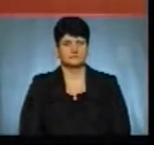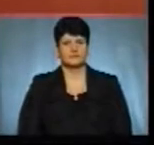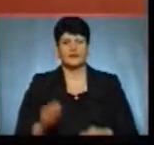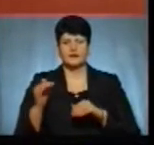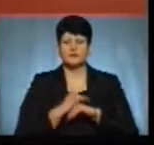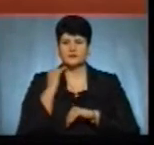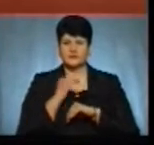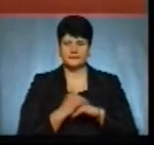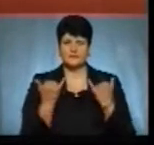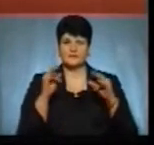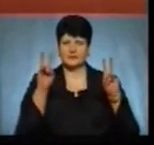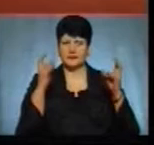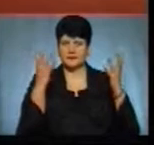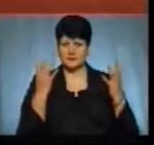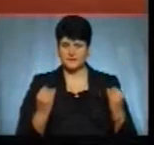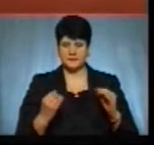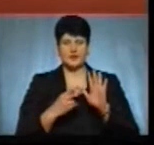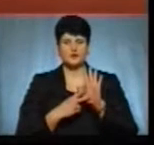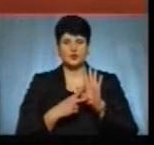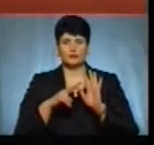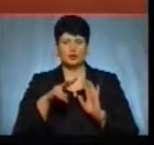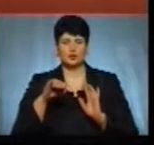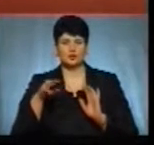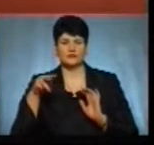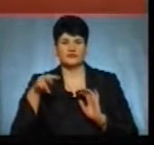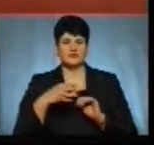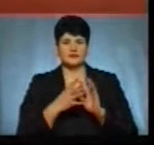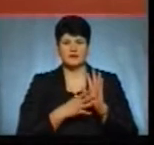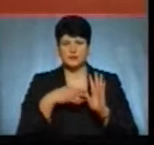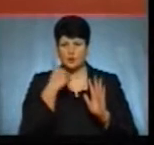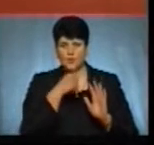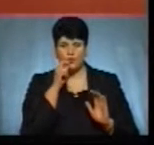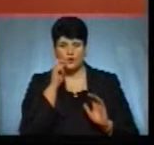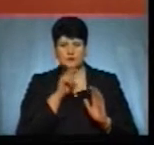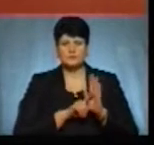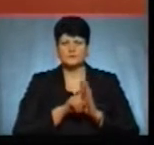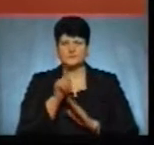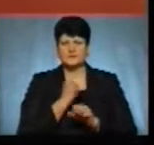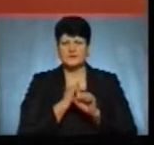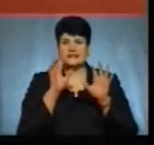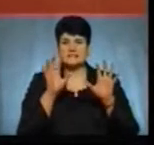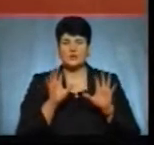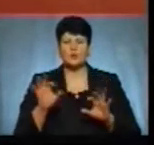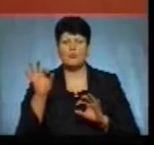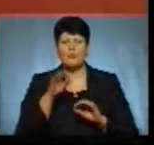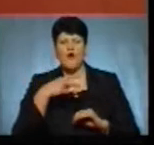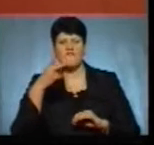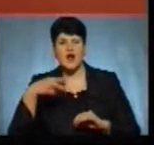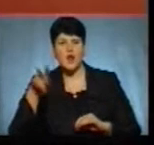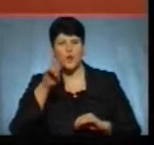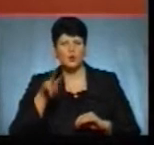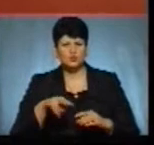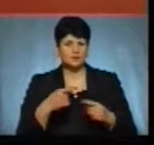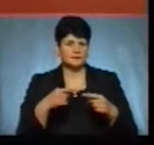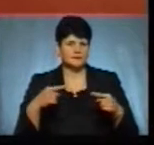вечора. В ефірі «Тема дня». 7 лютого 2019 року в Україні набрав чинності закон про валюту та валютні операції, що